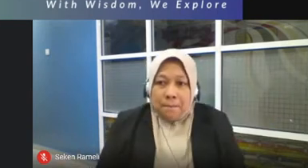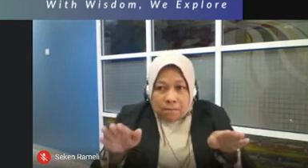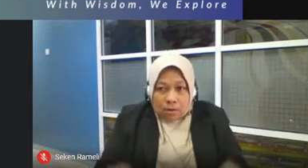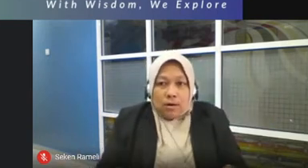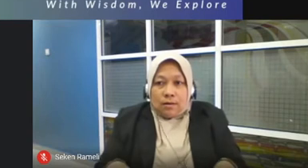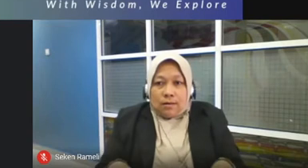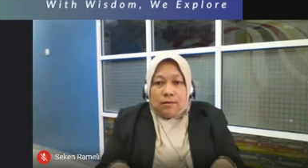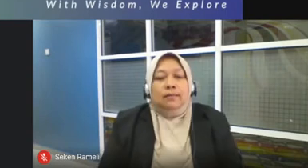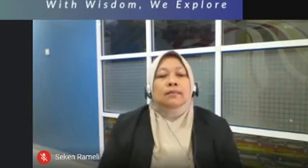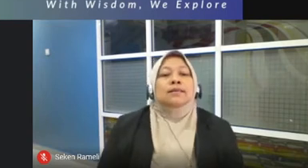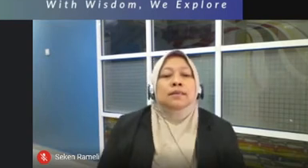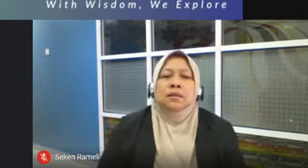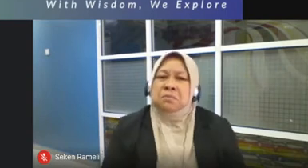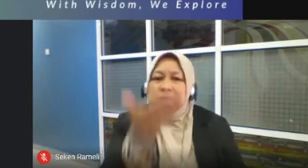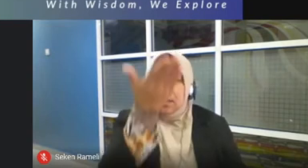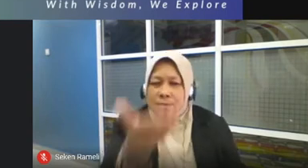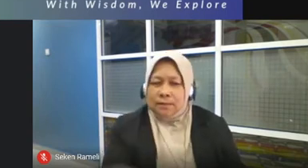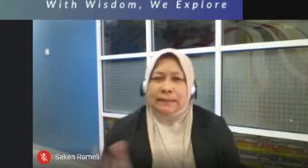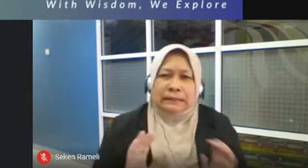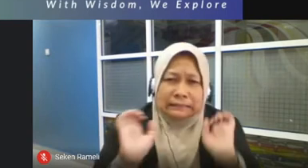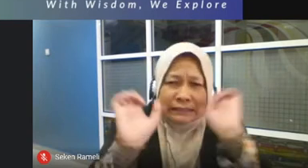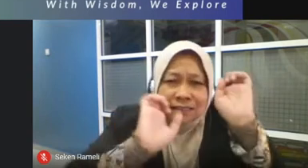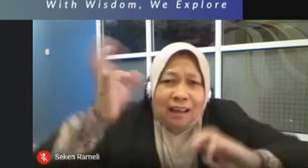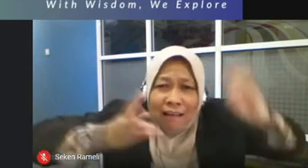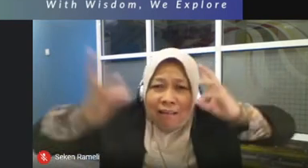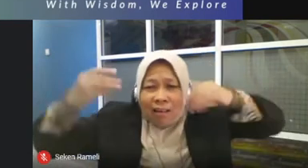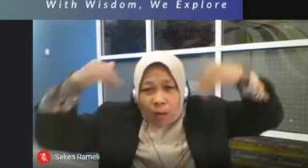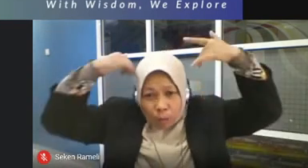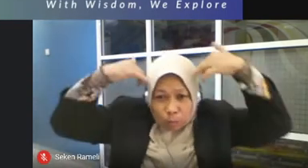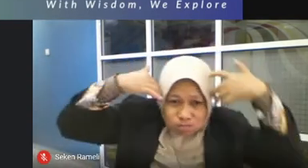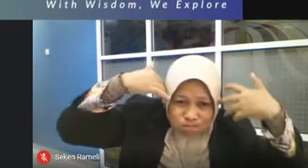juga mungkin dia seorang yang tengah cemas, tengah risau.